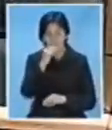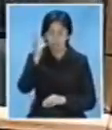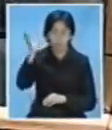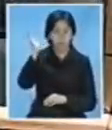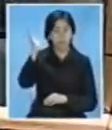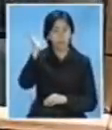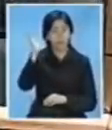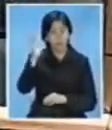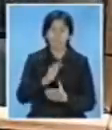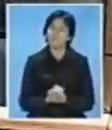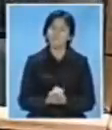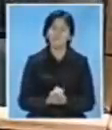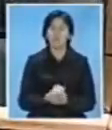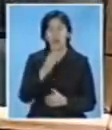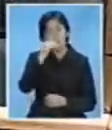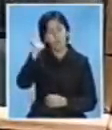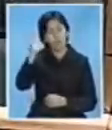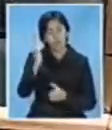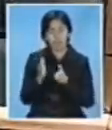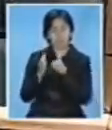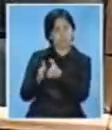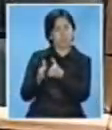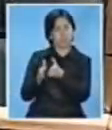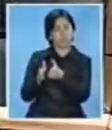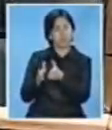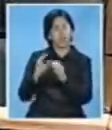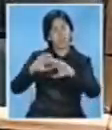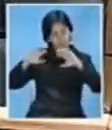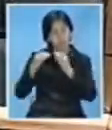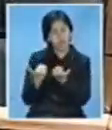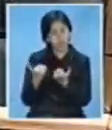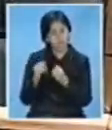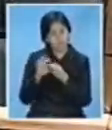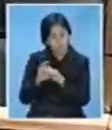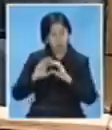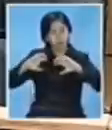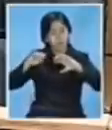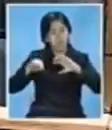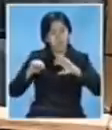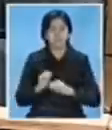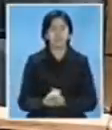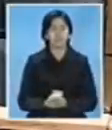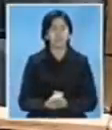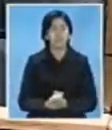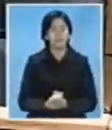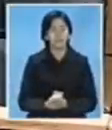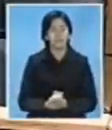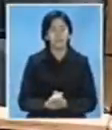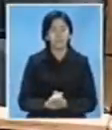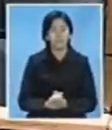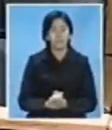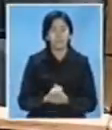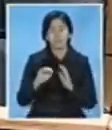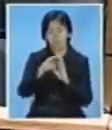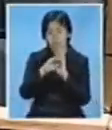ครับในการพูดลักษณะนี้เนี่ยมันเป็นการพาดพิงแล้วก็โยงมาถึงรัฐบาลชุดปัจจุบันนะครับซึ่งในกฎ